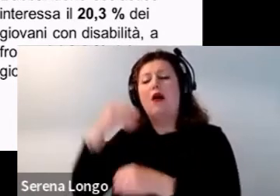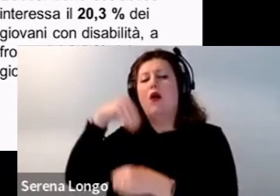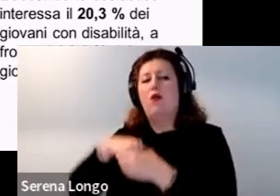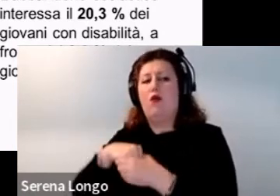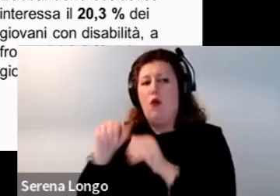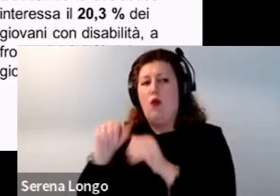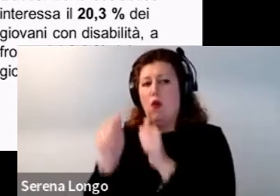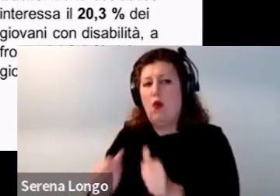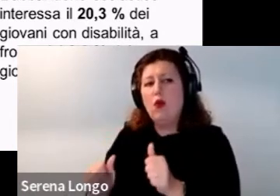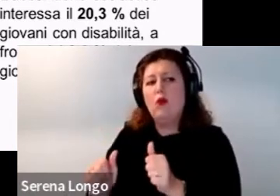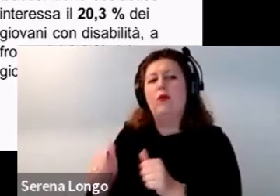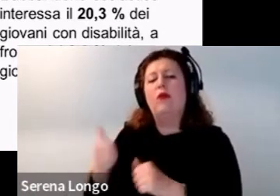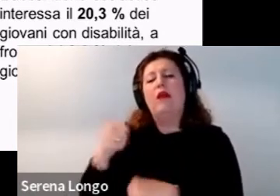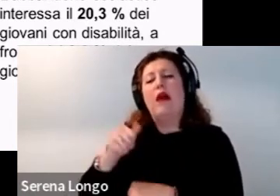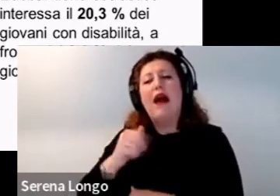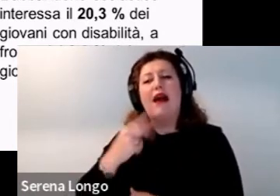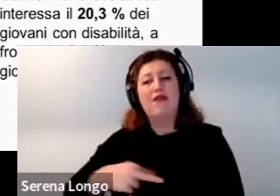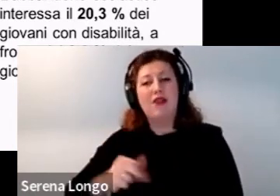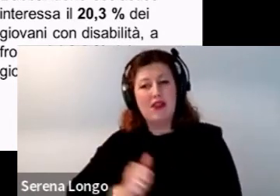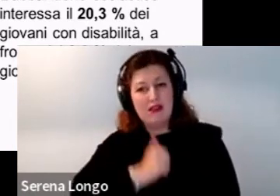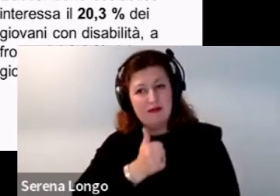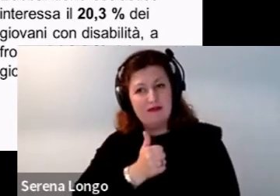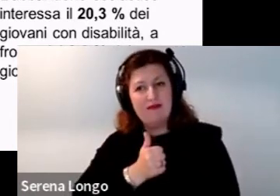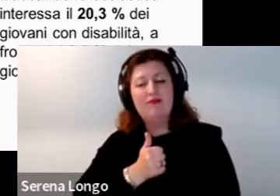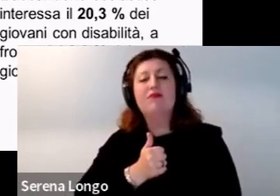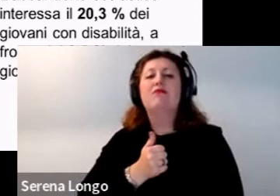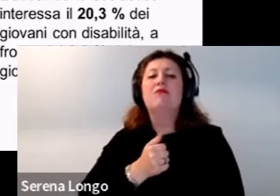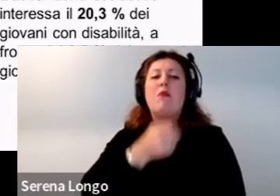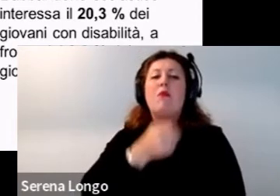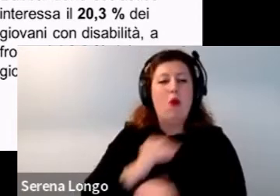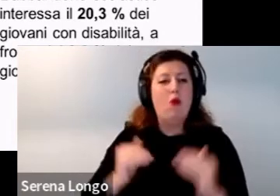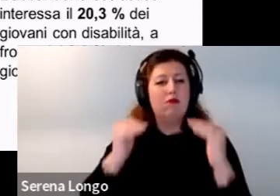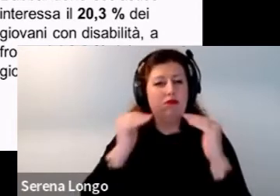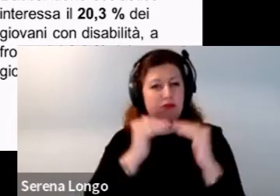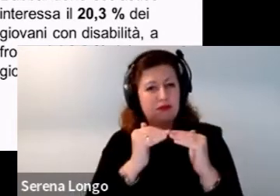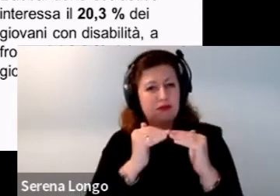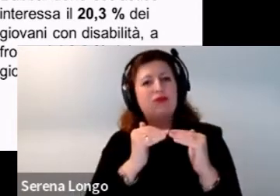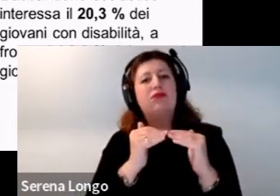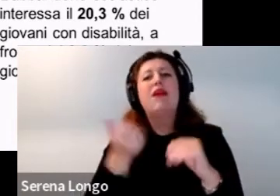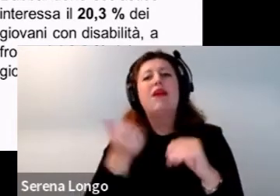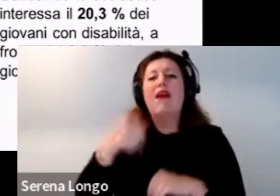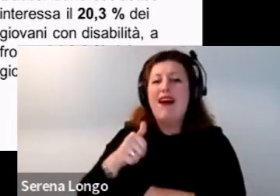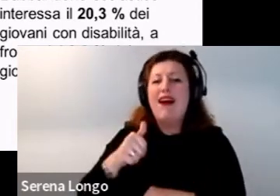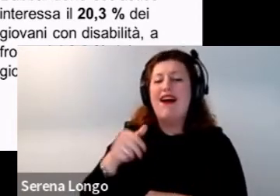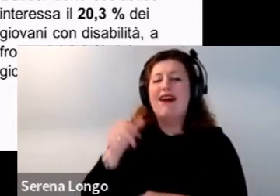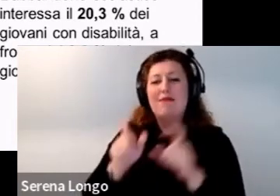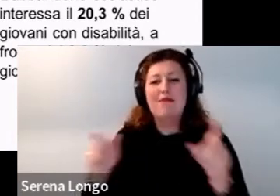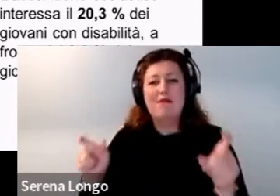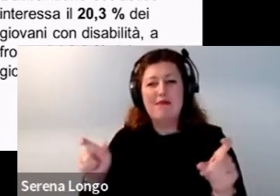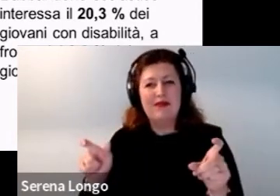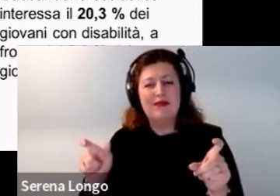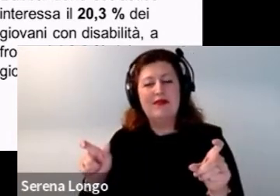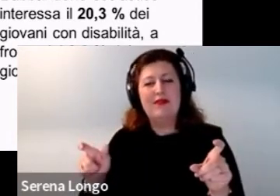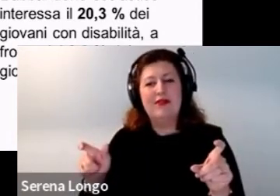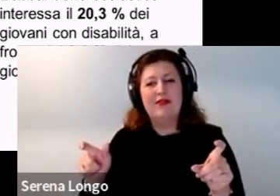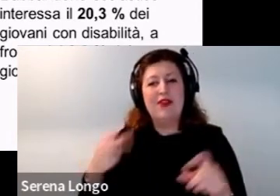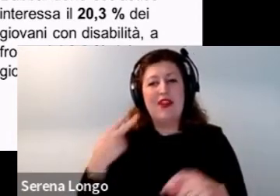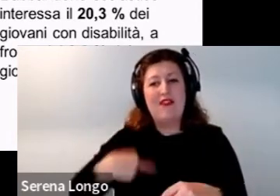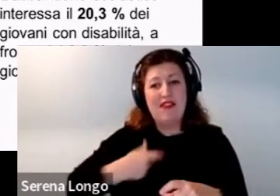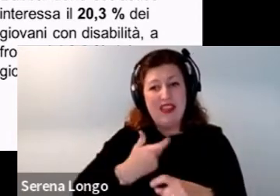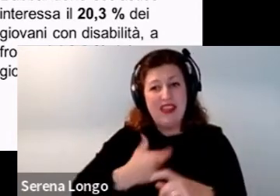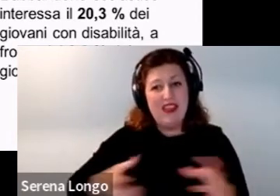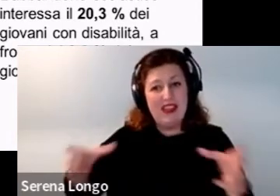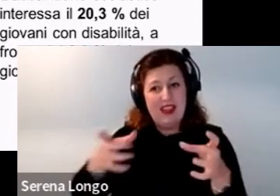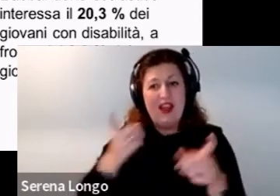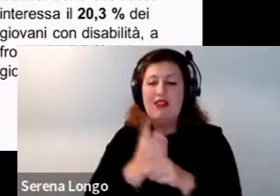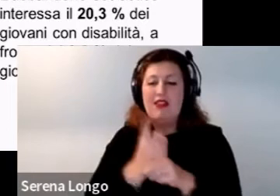a una vita indipendente, a pari opportunità e a partecipare pienamente alla vita della loro comunità.